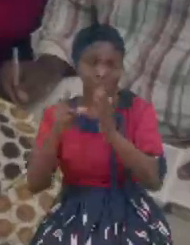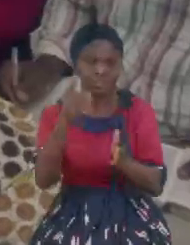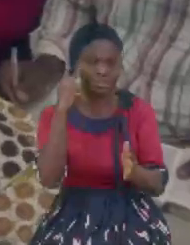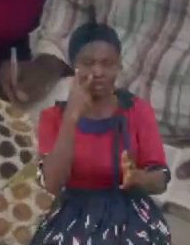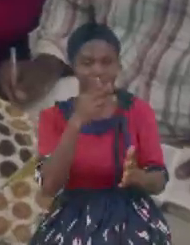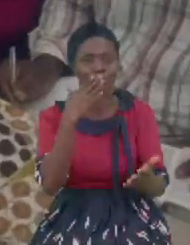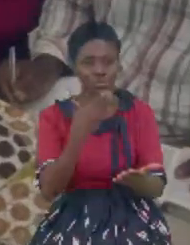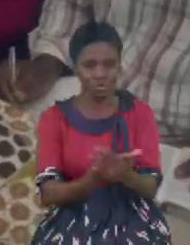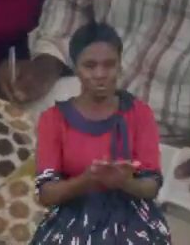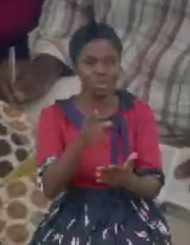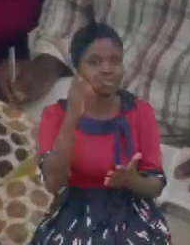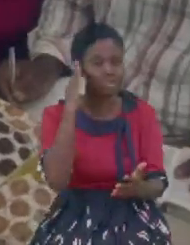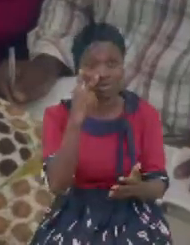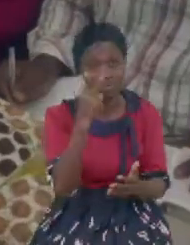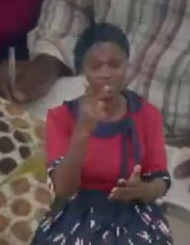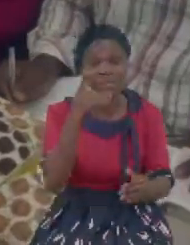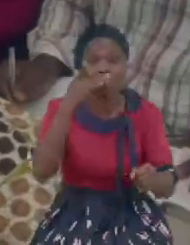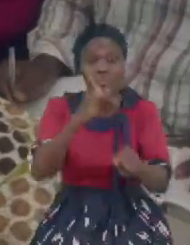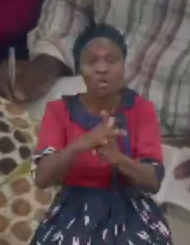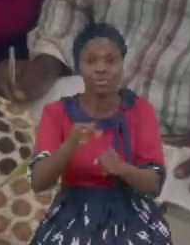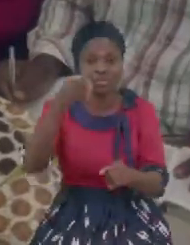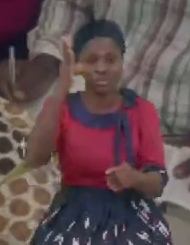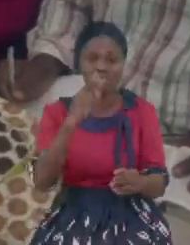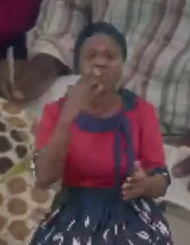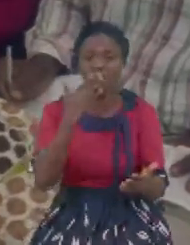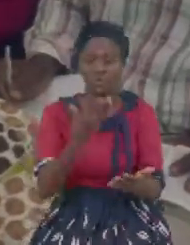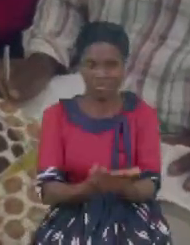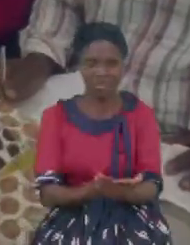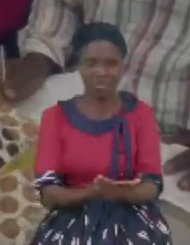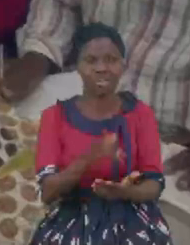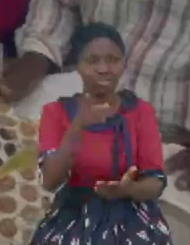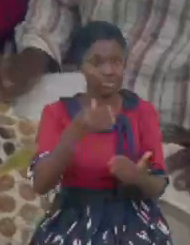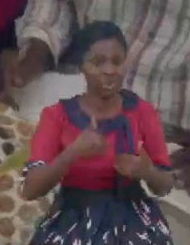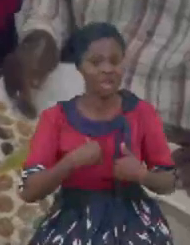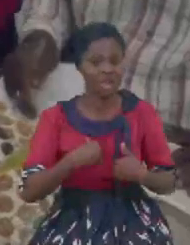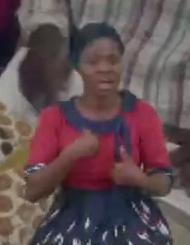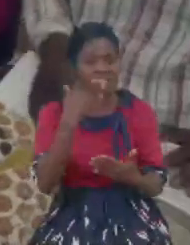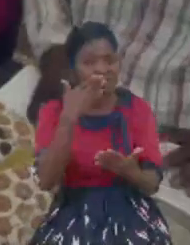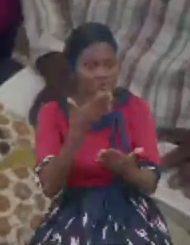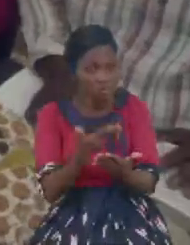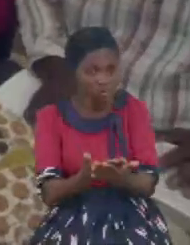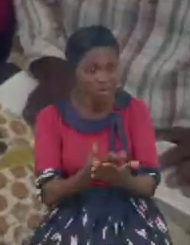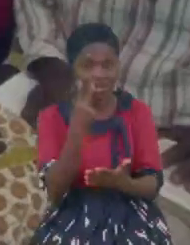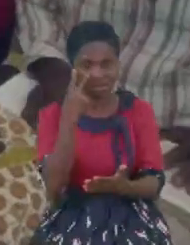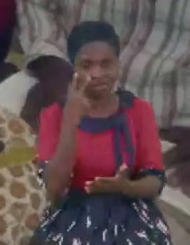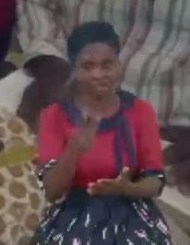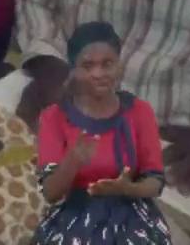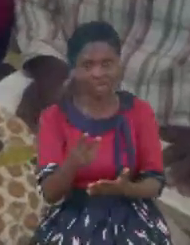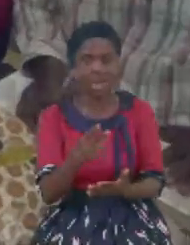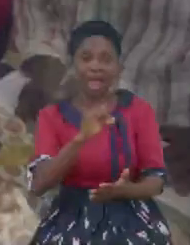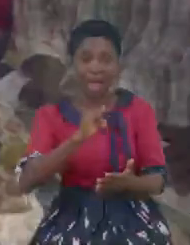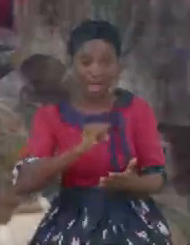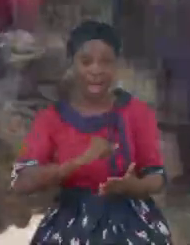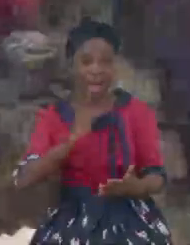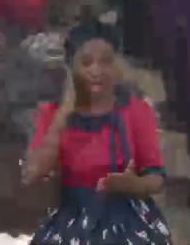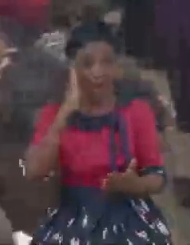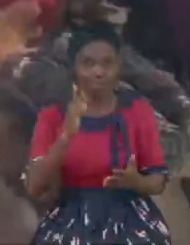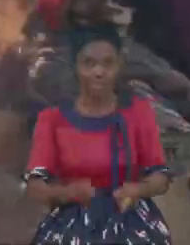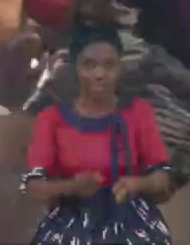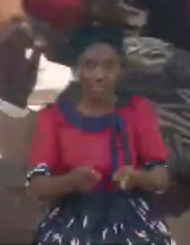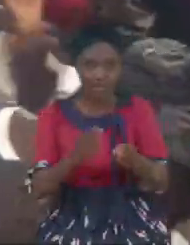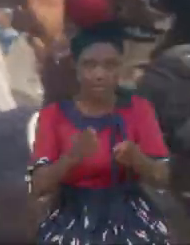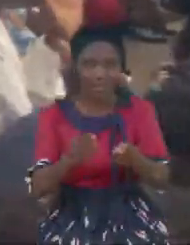vision de 2023. Vous voyez bien la promesse de Dieu. Vous voyez bien les promesses de Dieu. Tu as bien